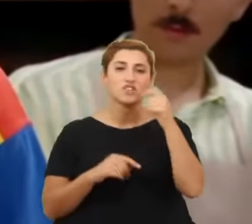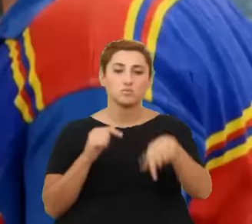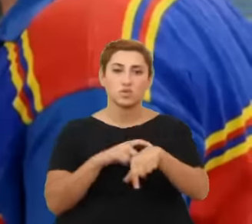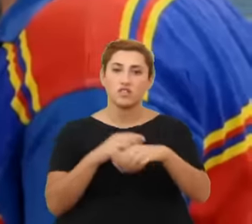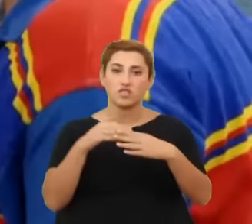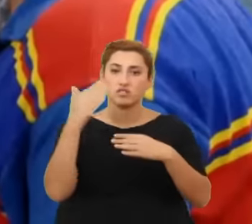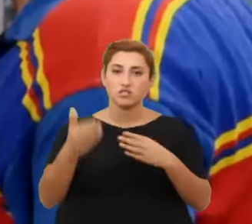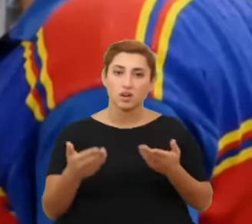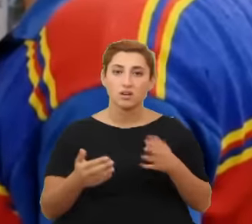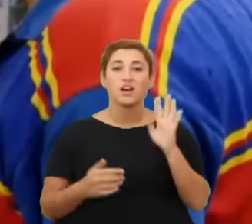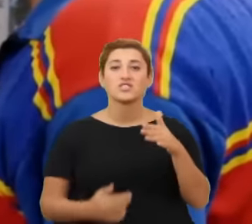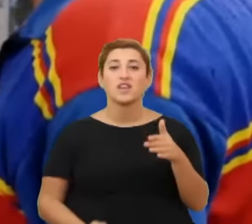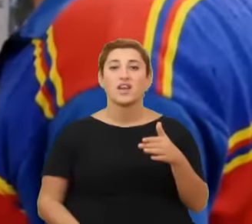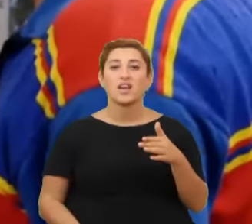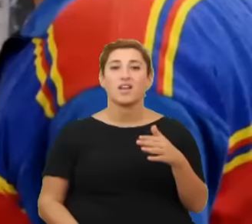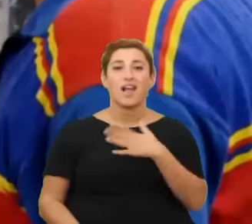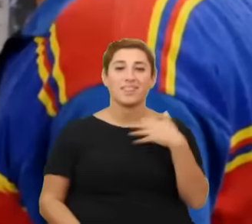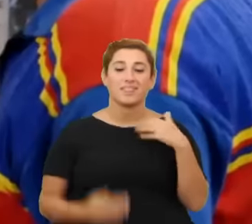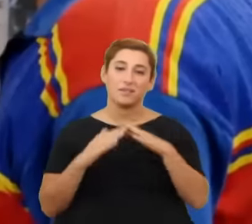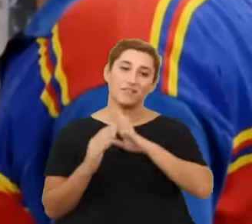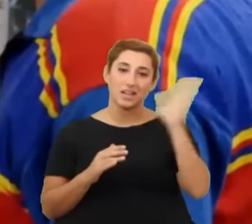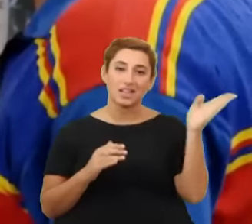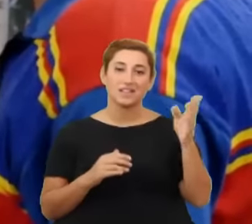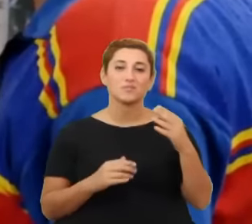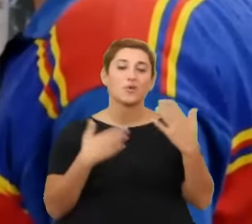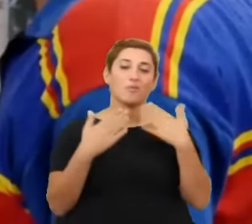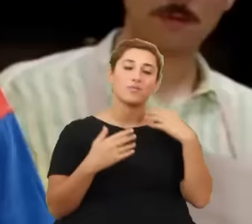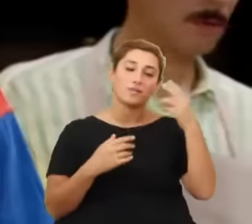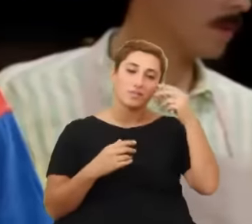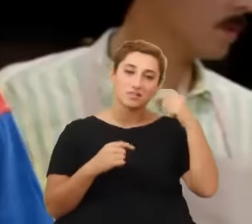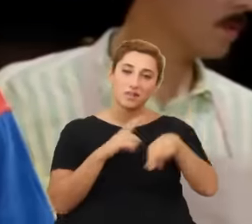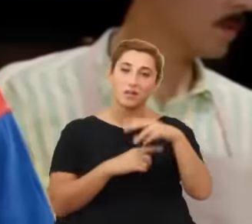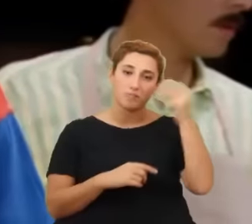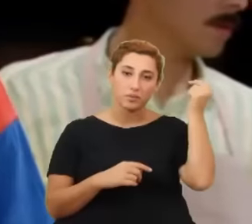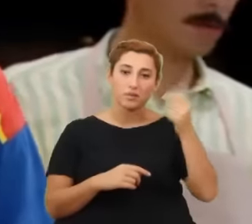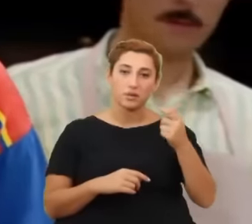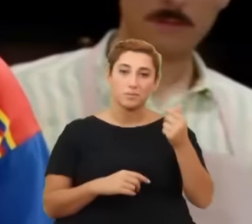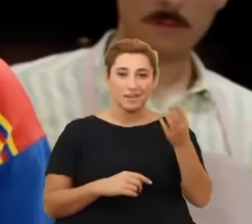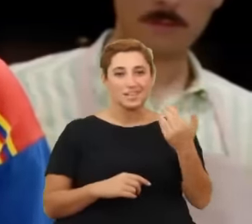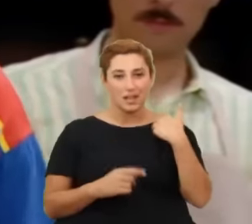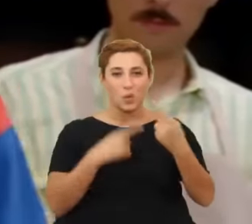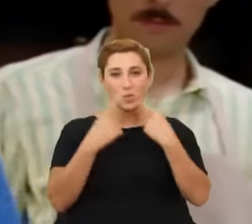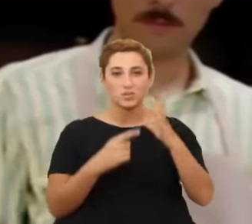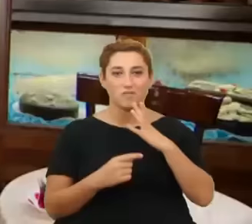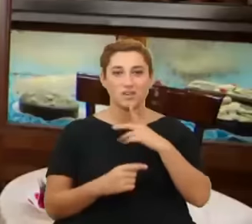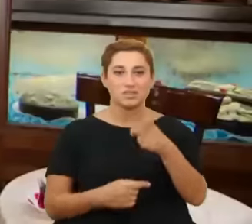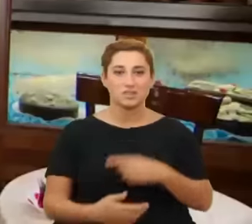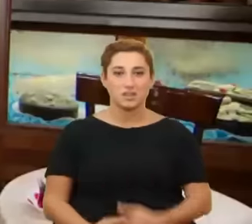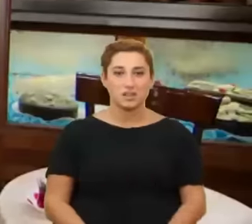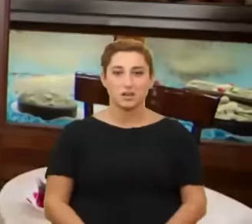var bu saatte? Ha şey, annemlere uğradım da lafa dalmışım işte. Biraz gelir misin? Konuşacaklarım var